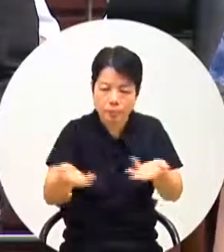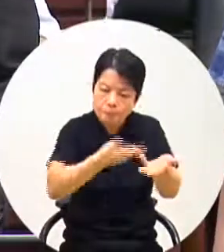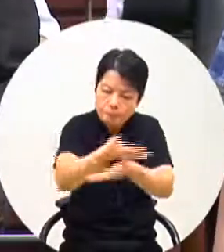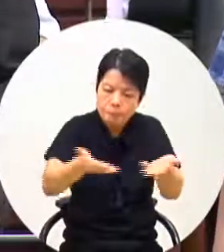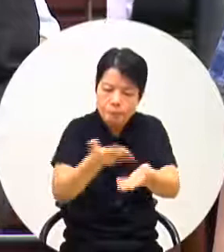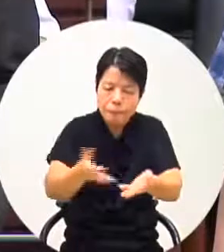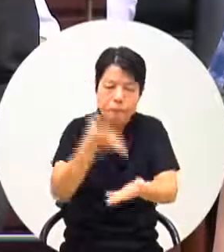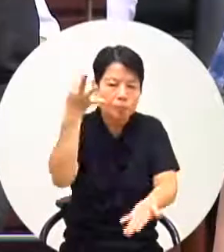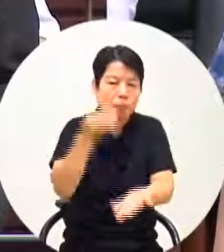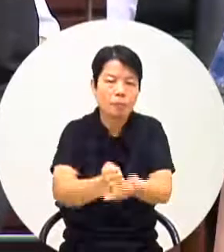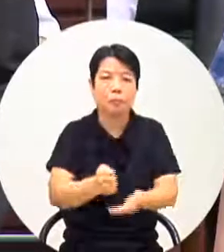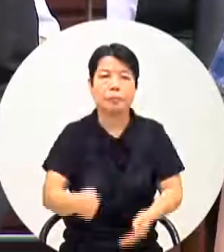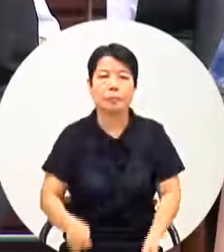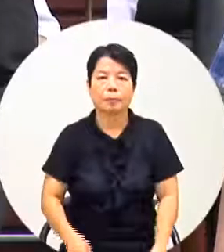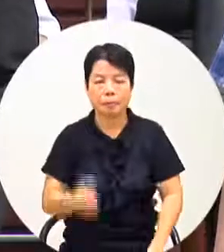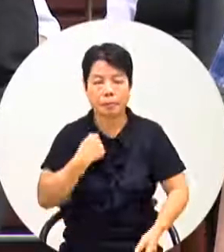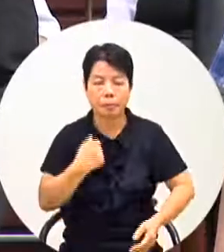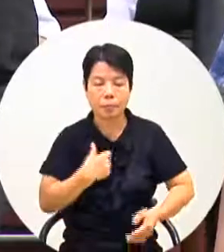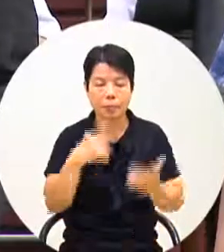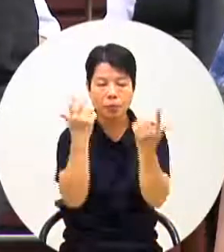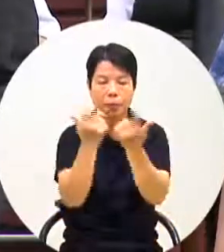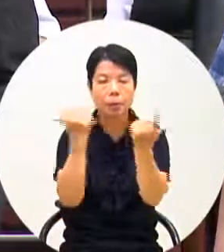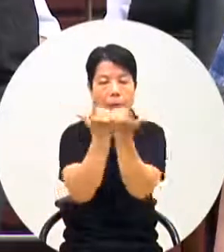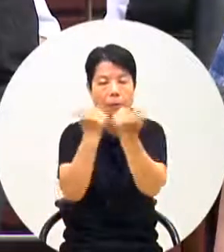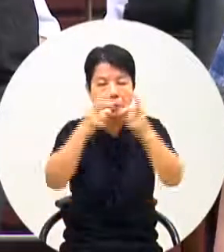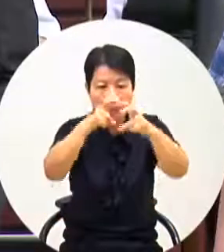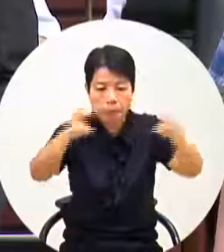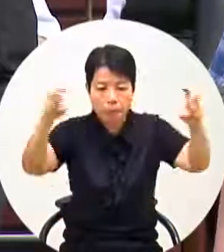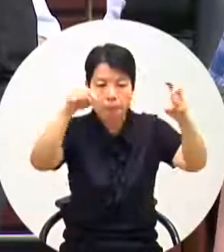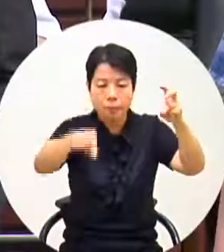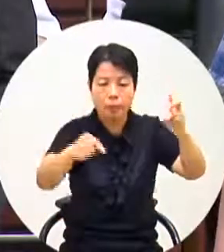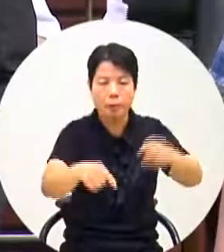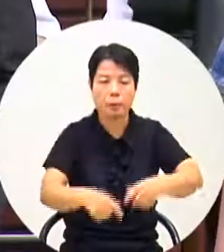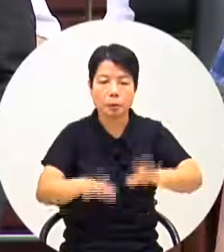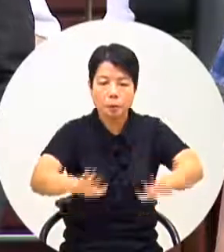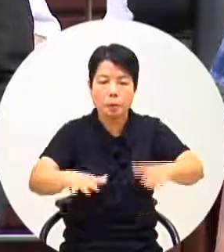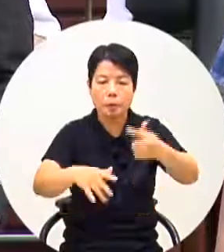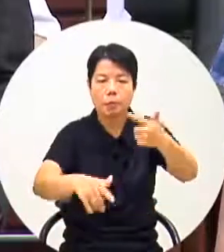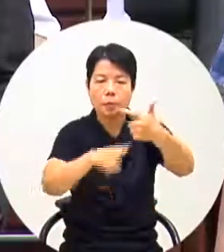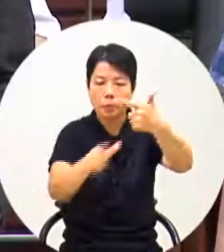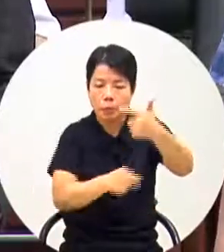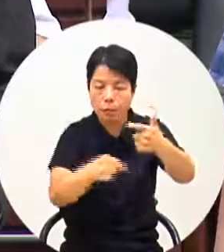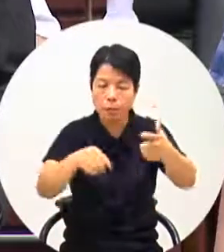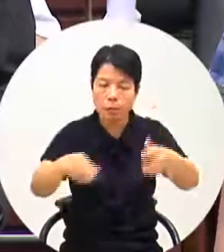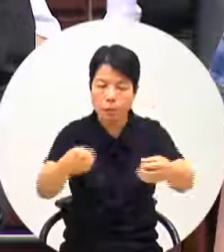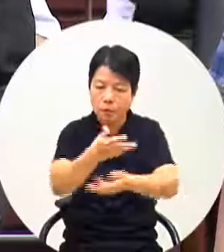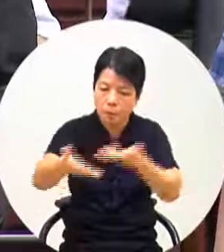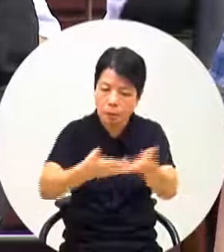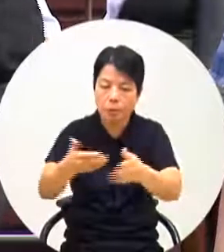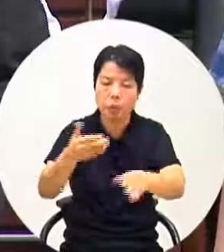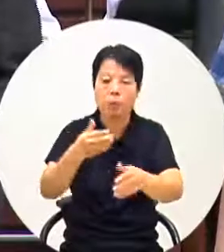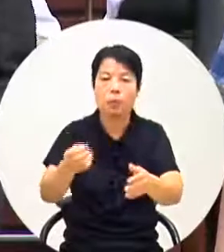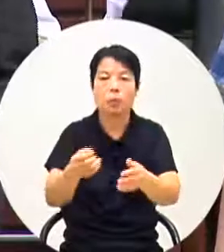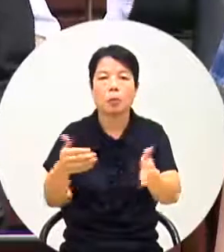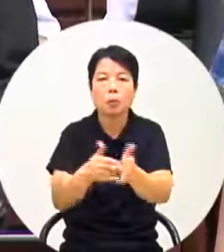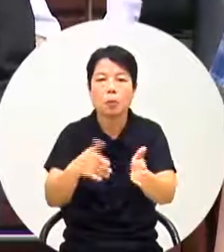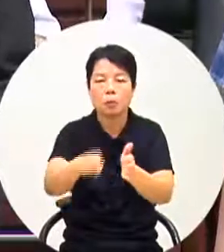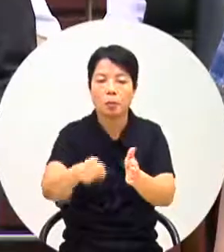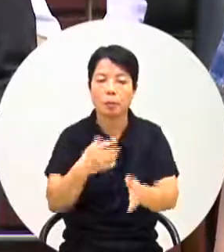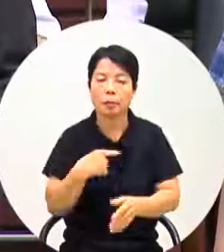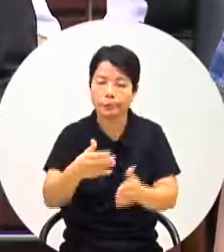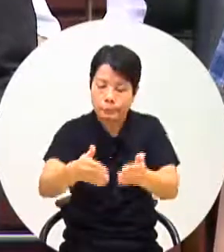那我所了解就是有关于北极殿的问题，在今年六月的这个协调当中，基本上是以希望不影响北极殿的